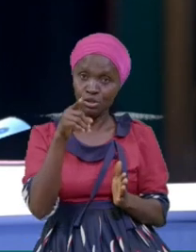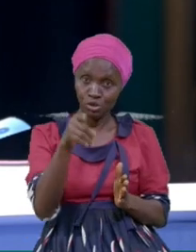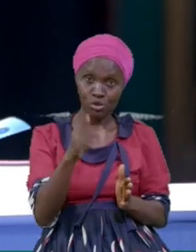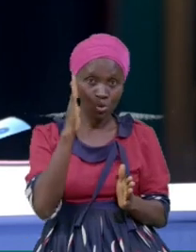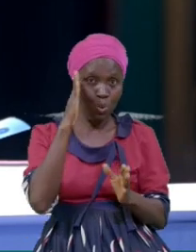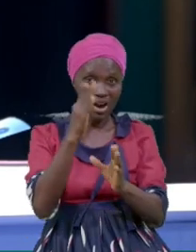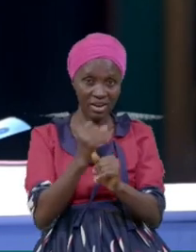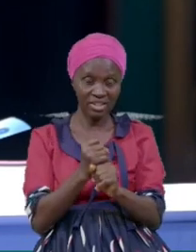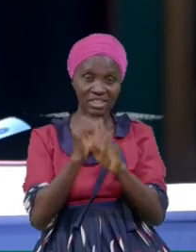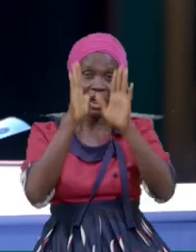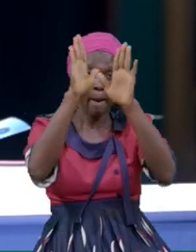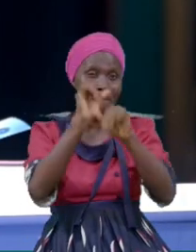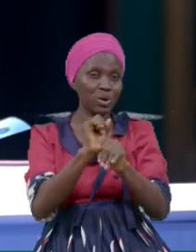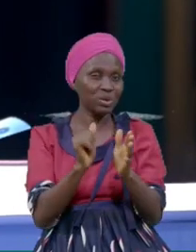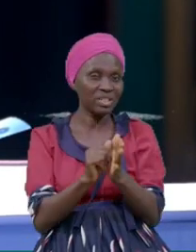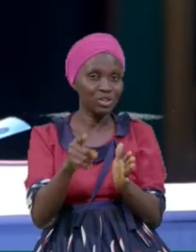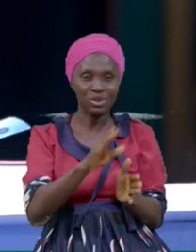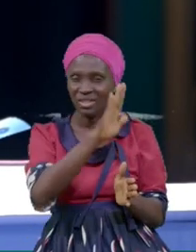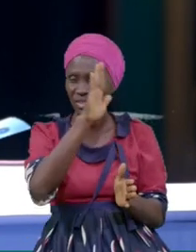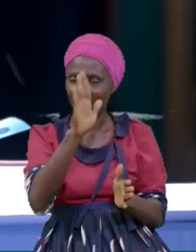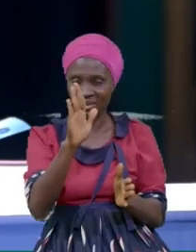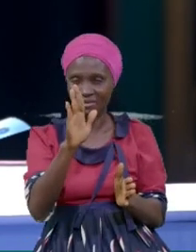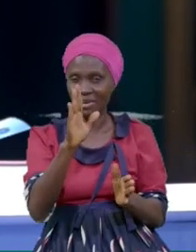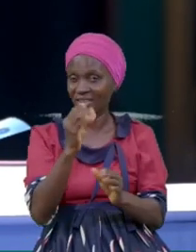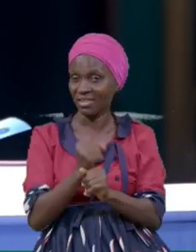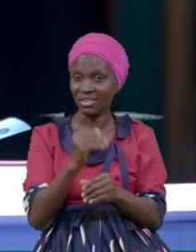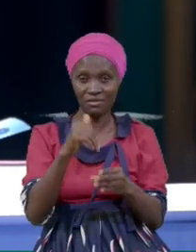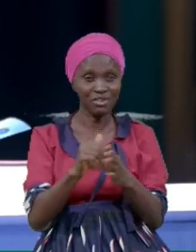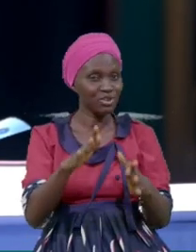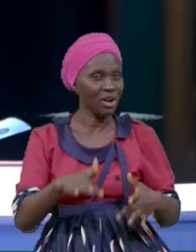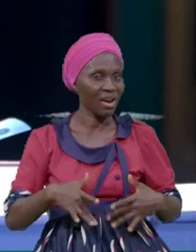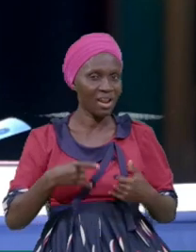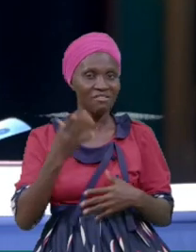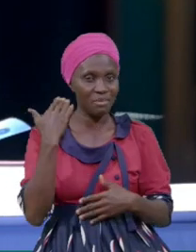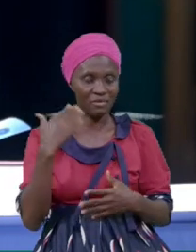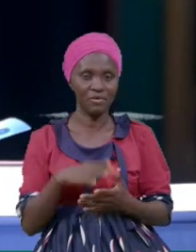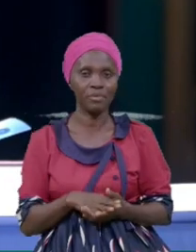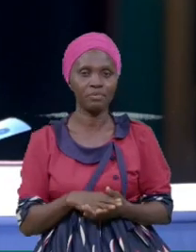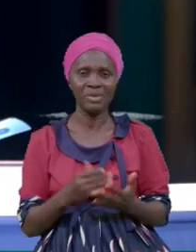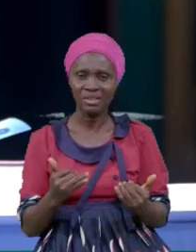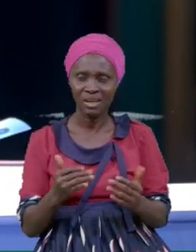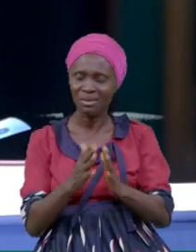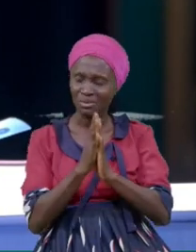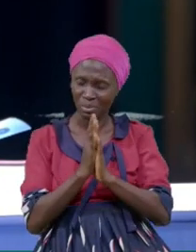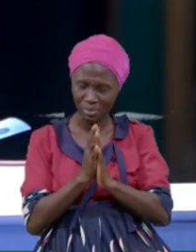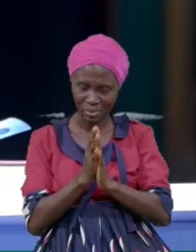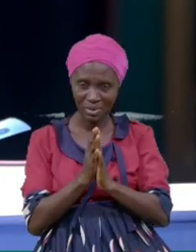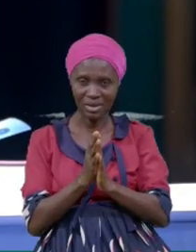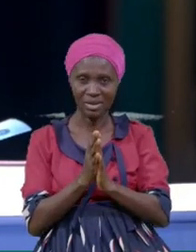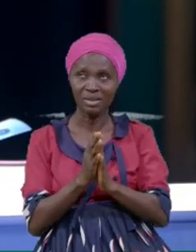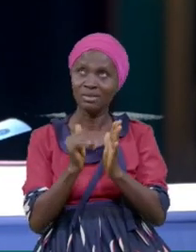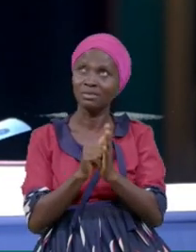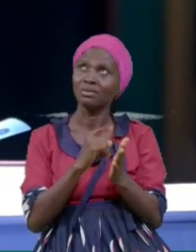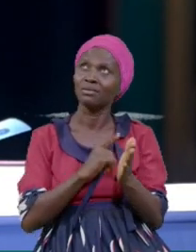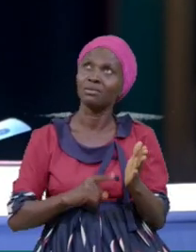recevoir un miracle que vous n'avez jamais eu de toute votre vie. Alors parlez à Dieu pour le Seigneur. Ce